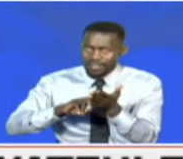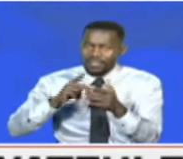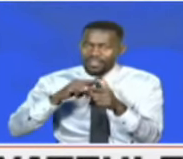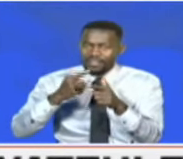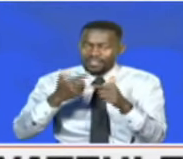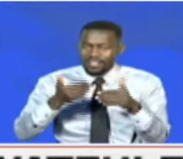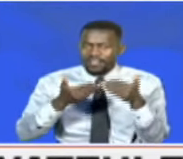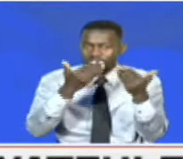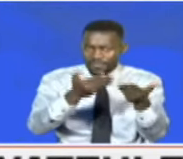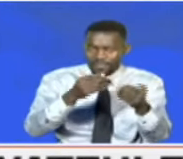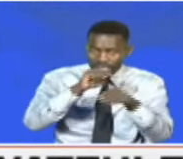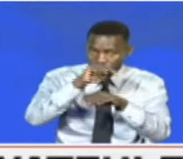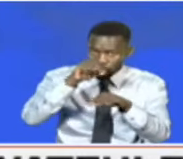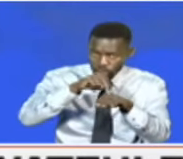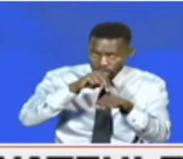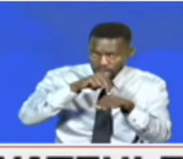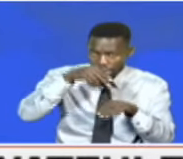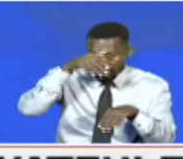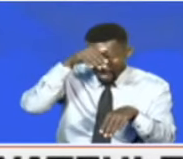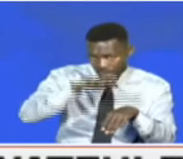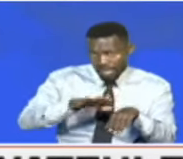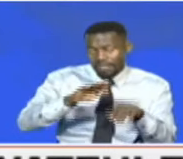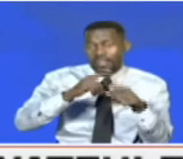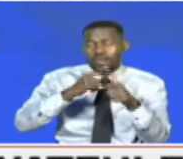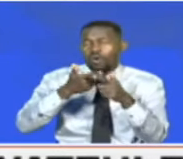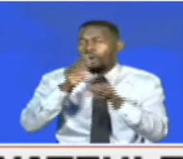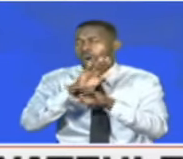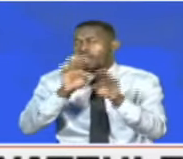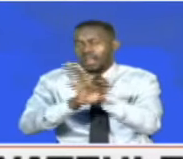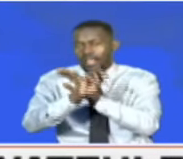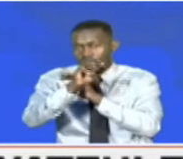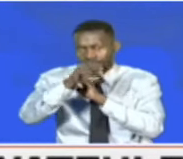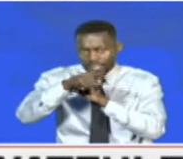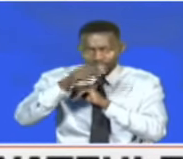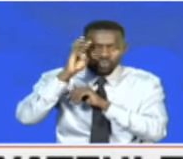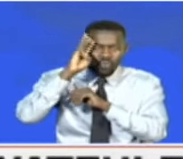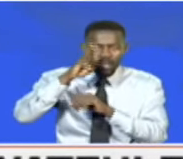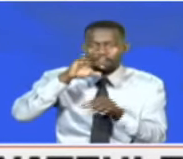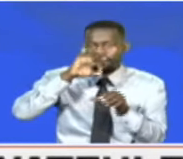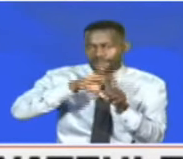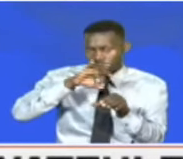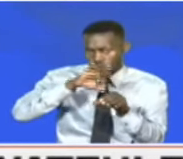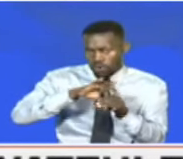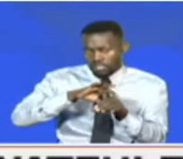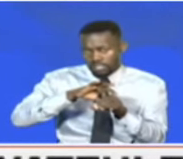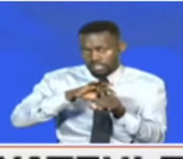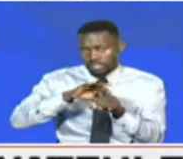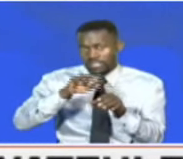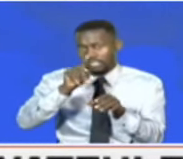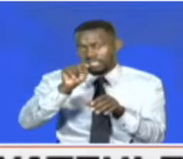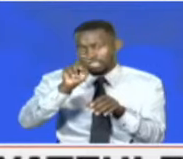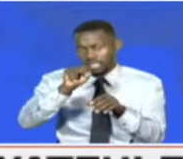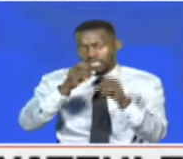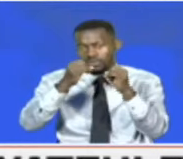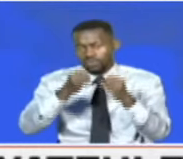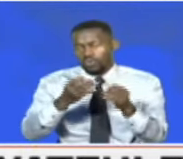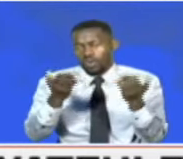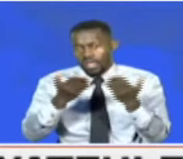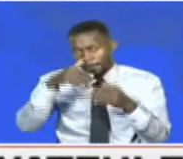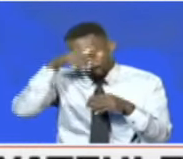kitaifa kujadiliwa na kuidhinishwa na wabunge kwa ujumla. Daniel Karioki, KTN News, katika